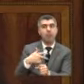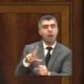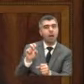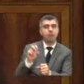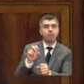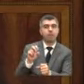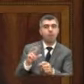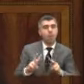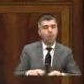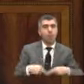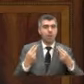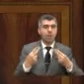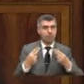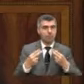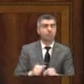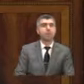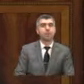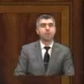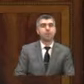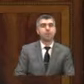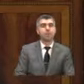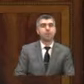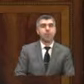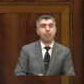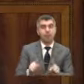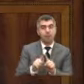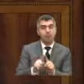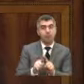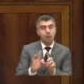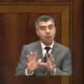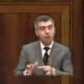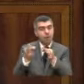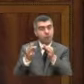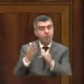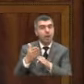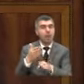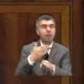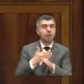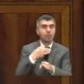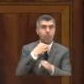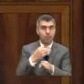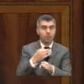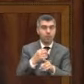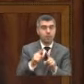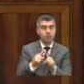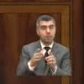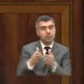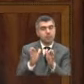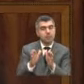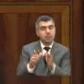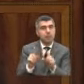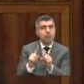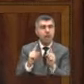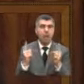الوزير، وكيف بان كنتوا غادي تلقاو لنا حلول من قبل، اما غادي تخليوا الوضعيه مفتوحه وكان